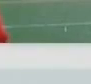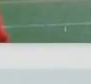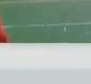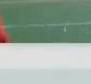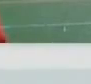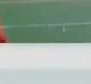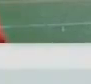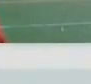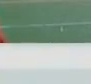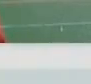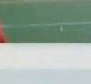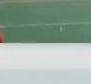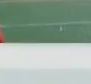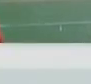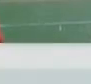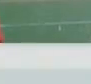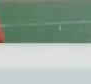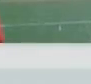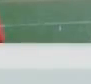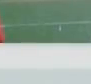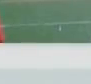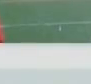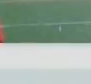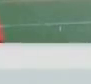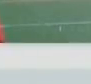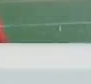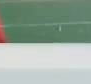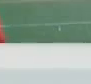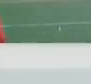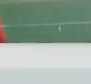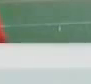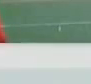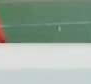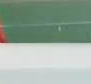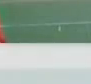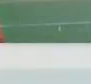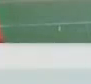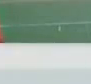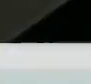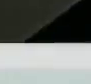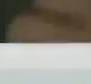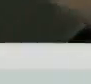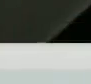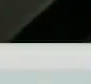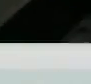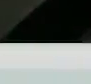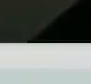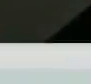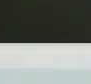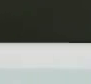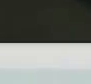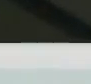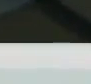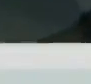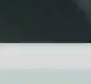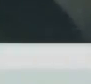pero dahil nga 700 plus lang yung registered voters dito, ay 5 p.m. ay magka-cutoff na rin sila. Susundin nila yung schedule.